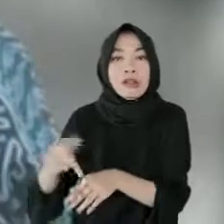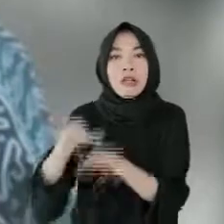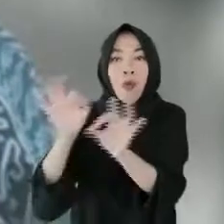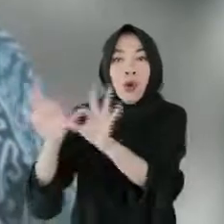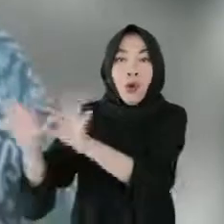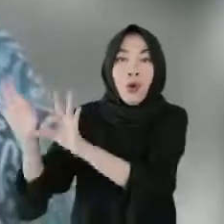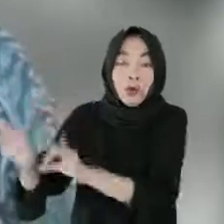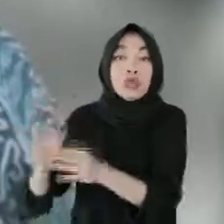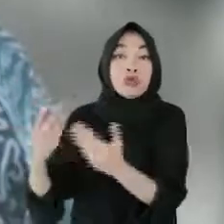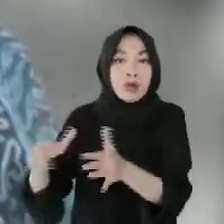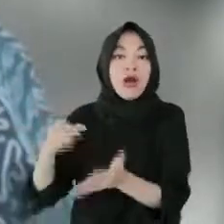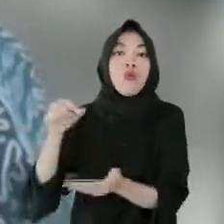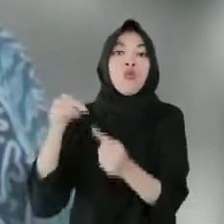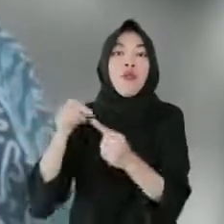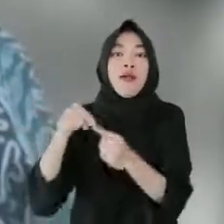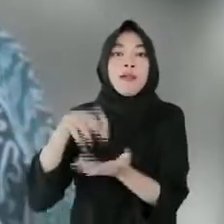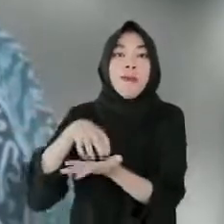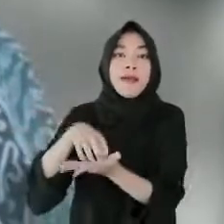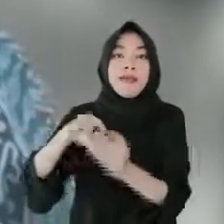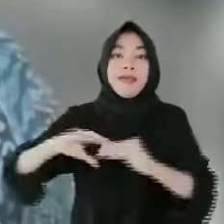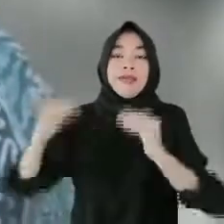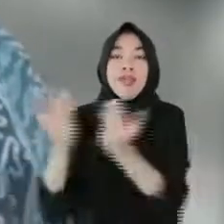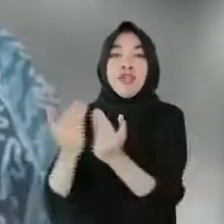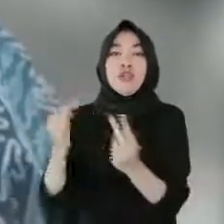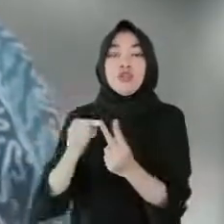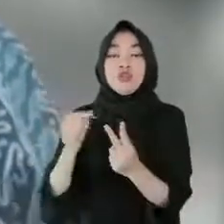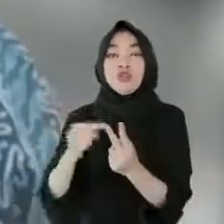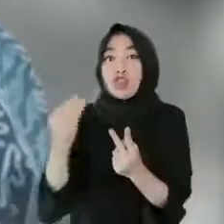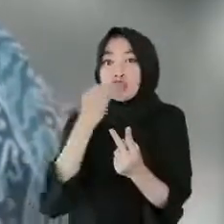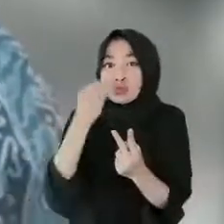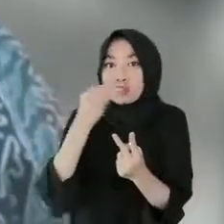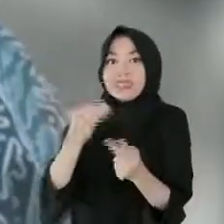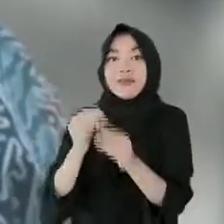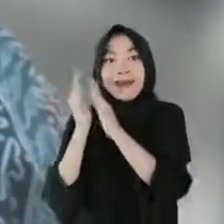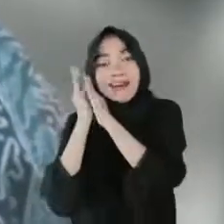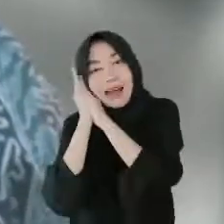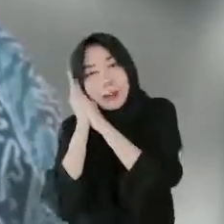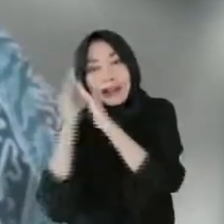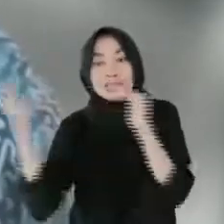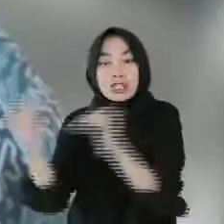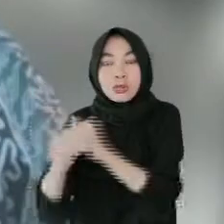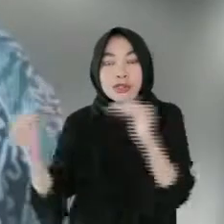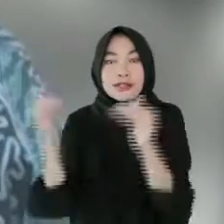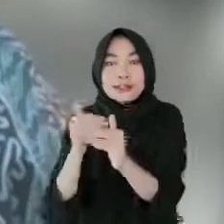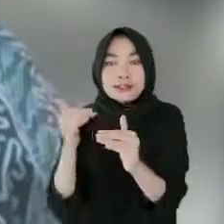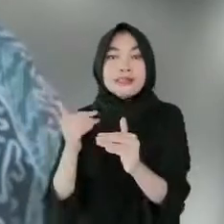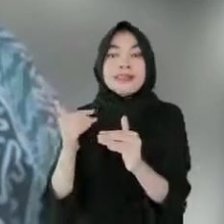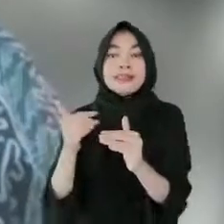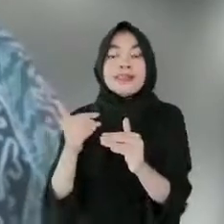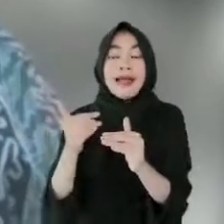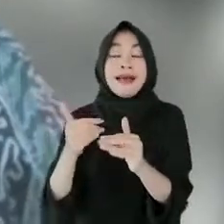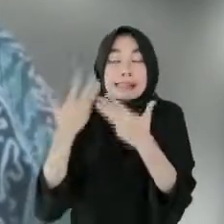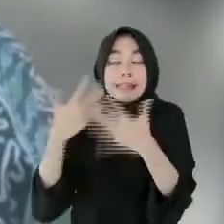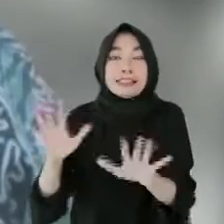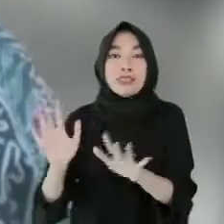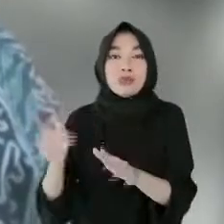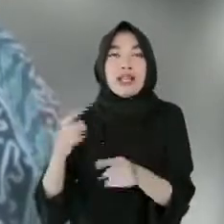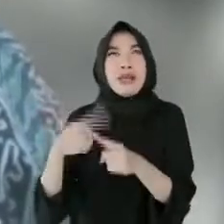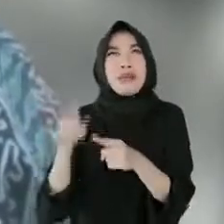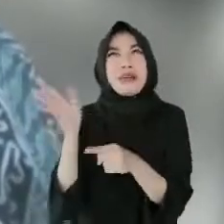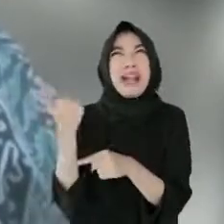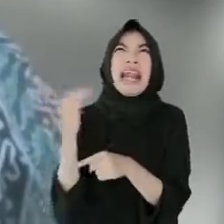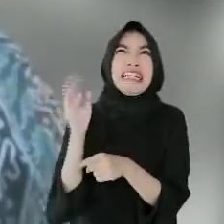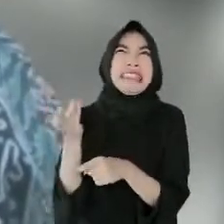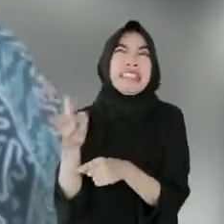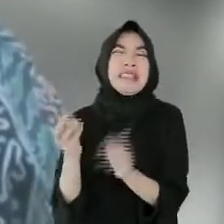juga terkait dengan akomodasi konsumtif jual hamdulillah sudah selesai walaupun kemarin juga